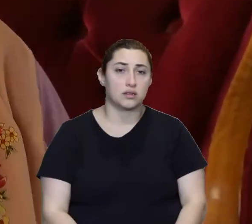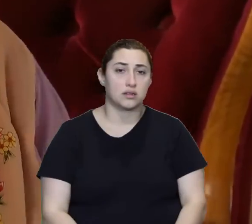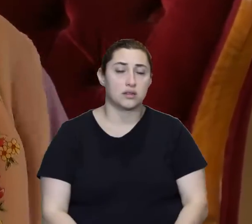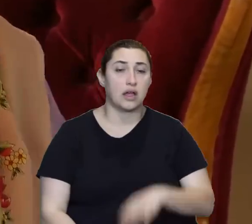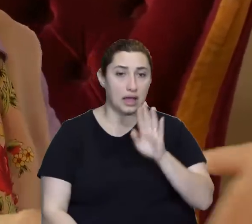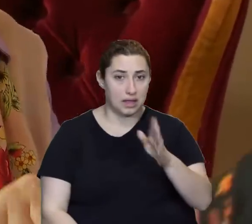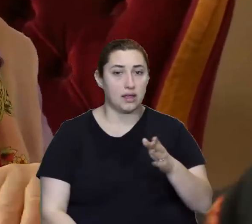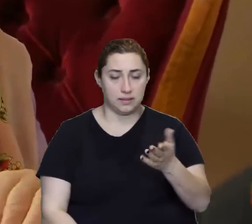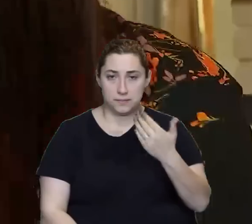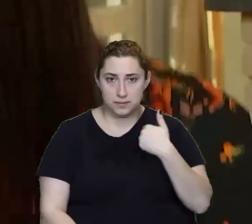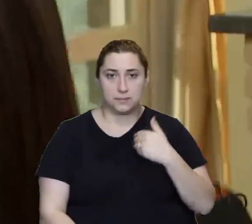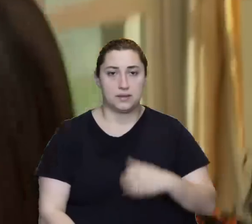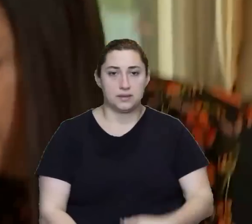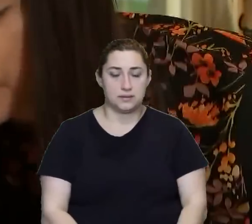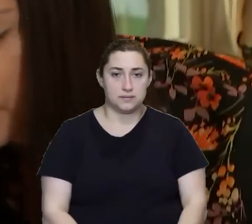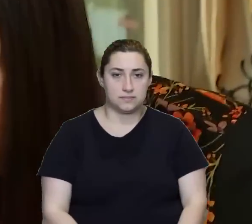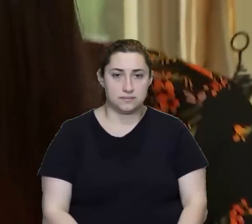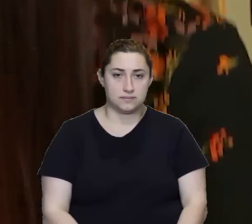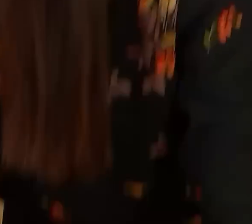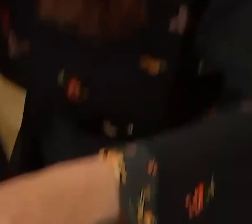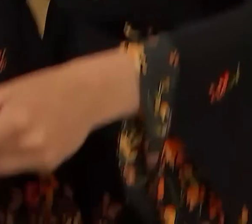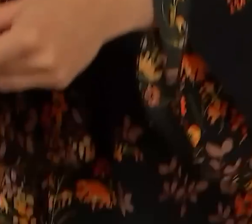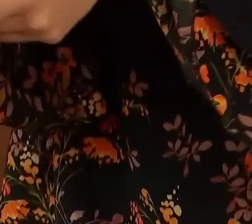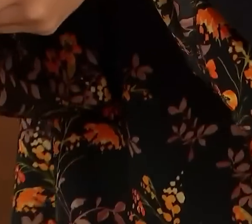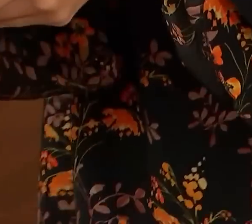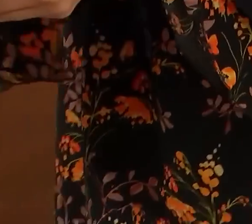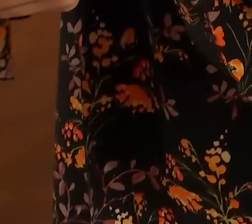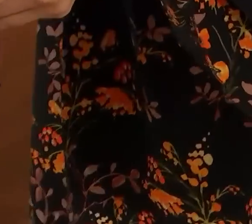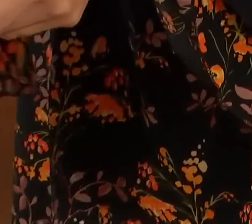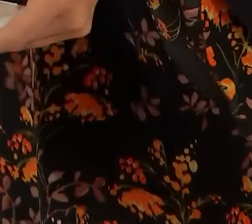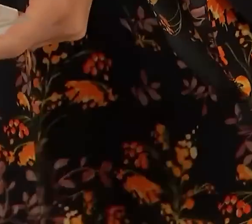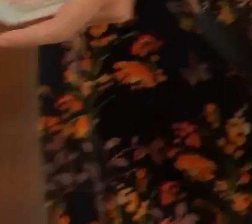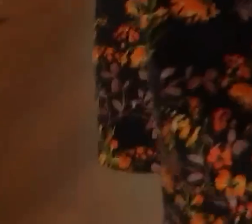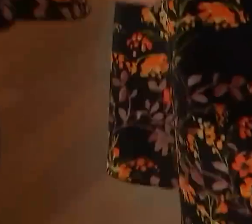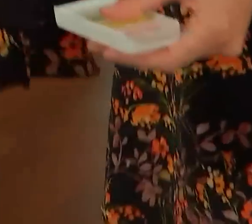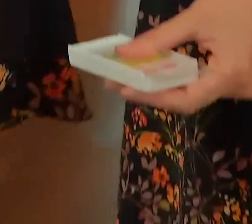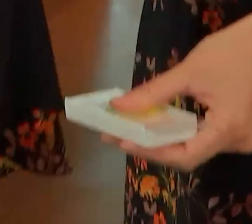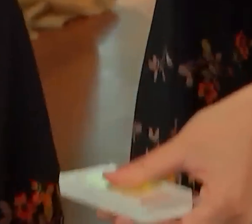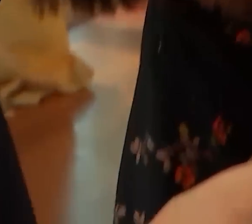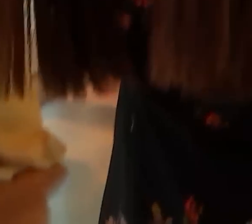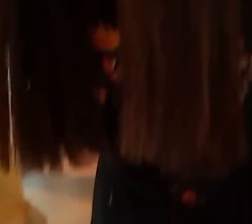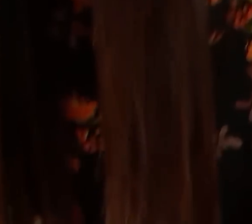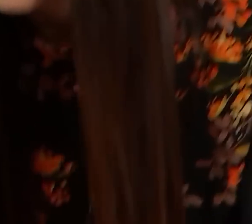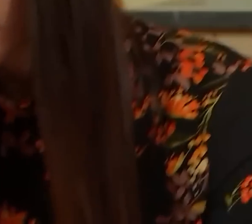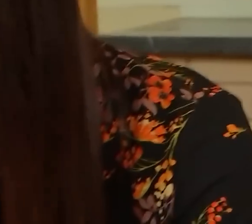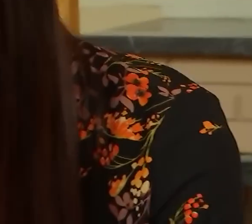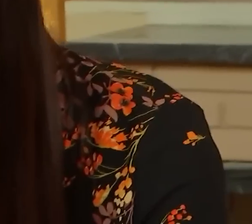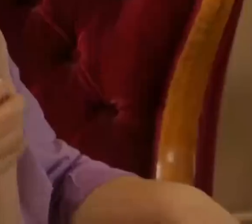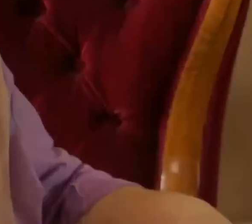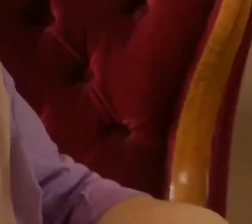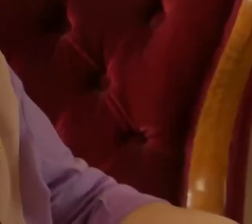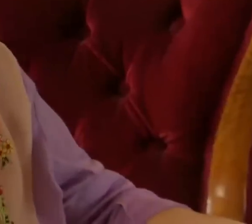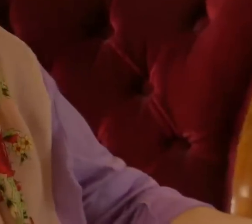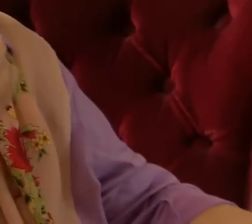Hah, tamam. Zehra bardağı bırakıp kutudan aldığı ilacı Fikriye'ye verdi. Fikriye ağzına yaklaştırdığı